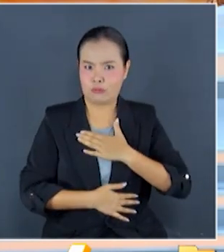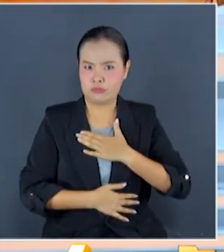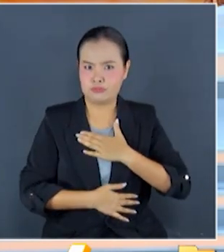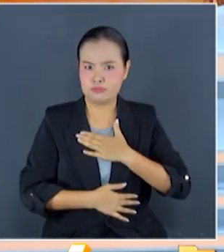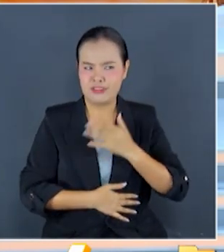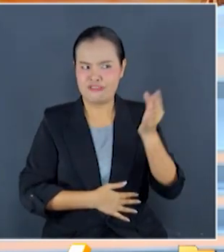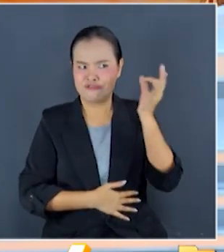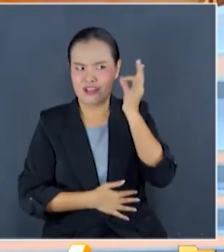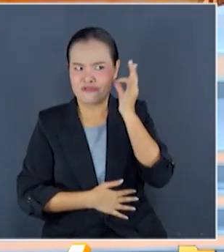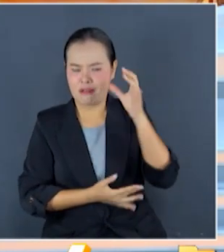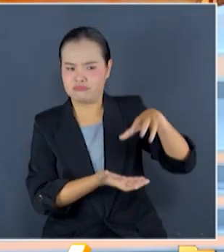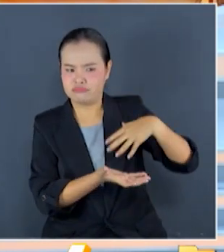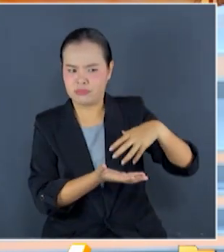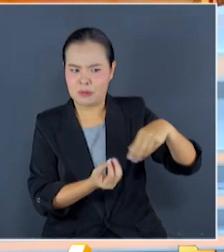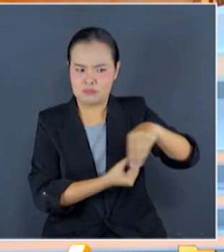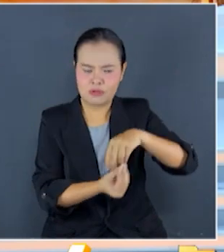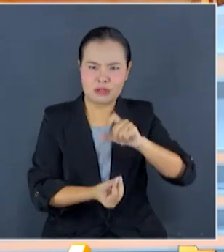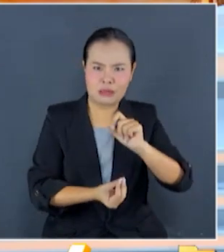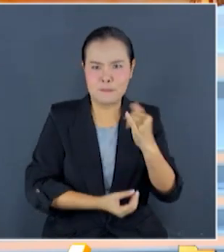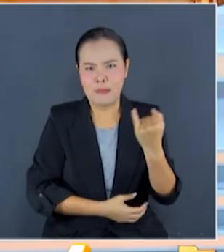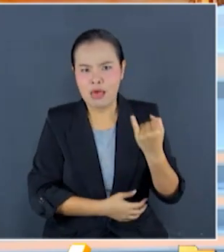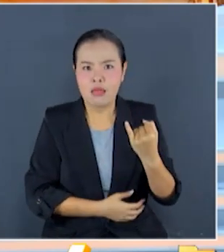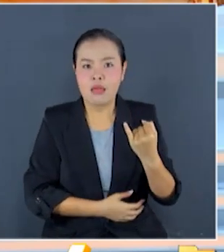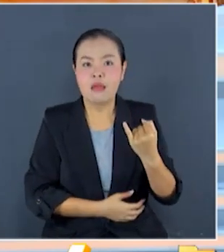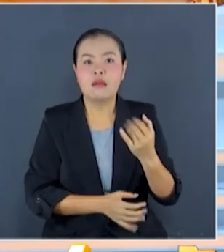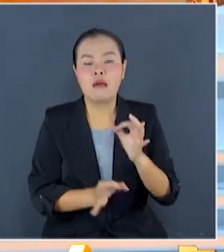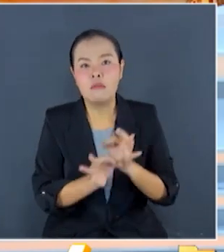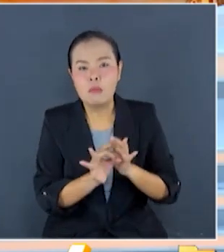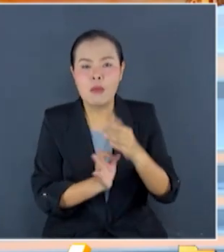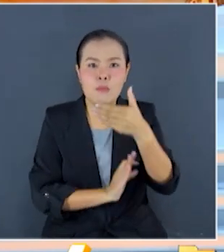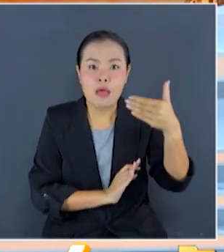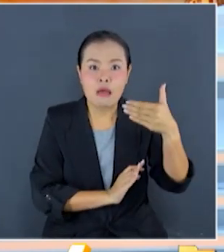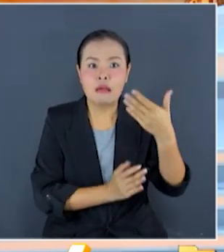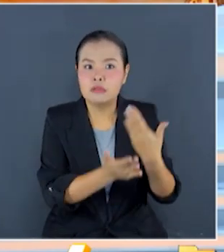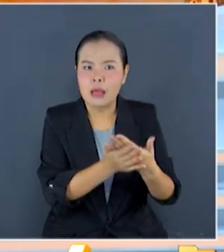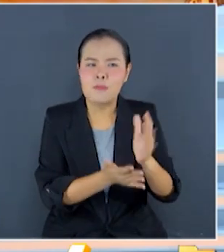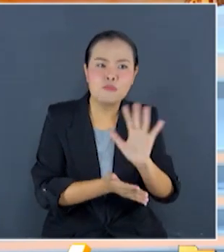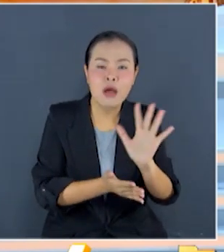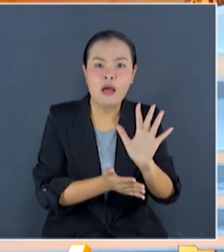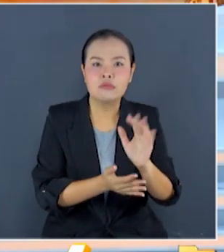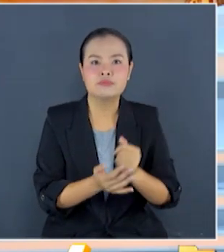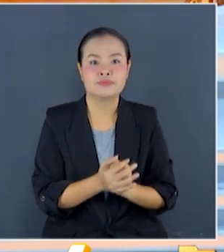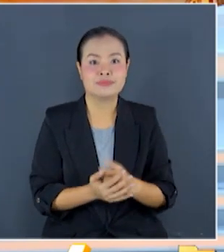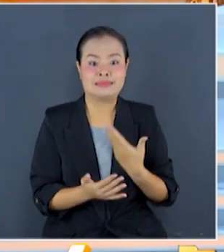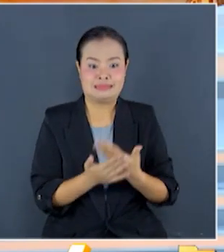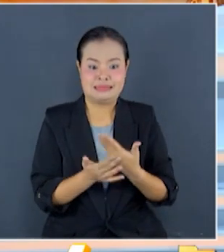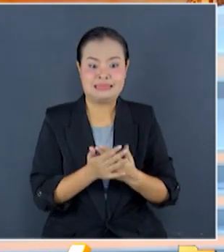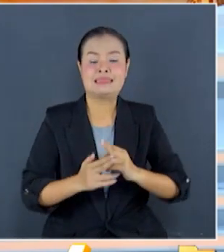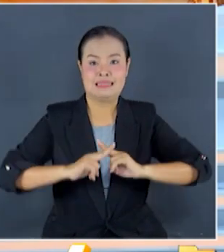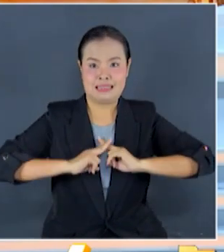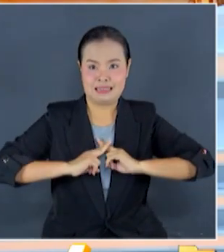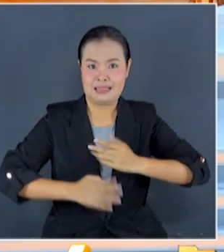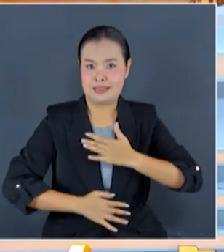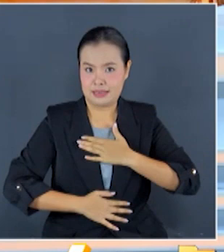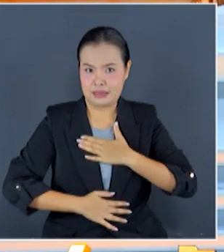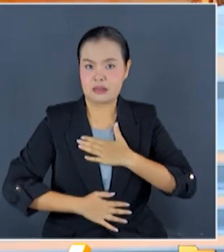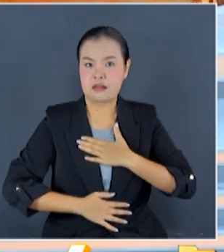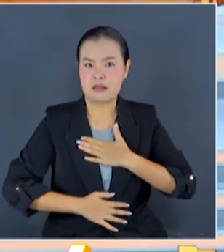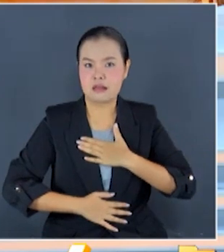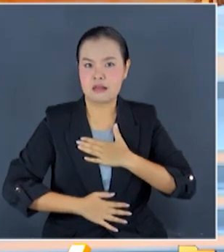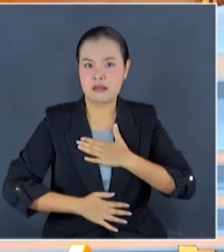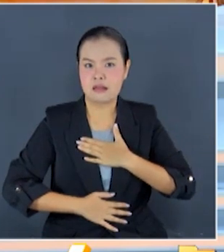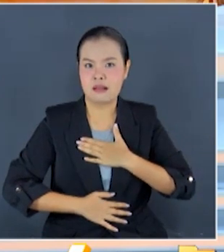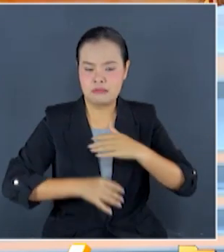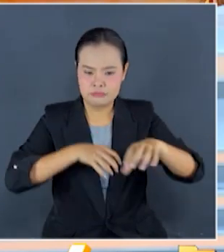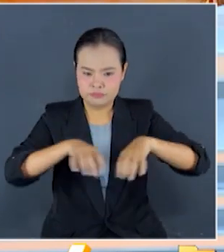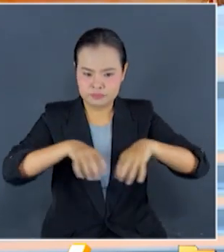ต้องฟังคนอื่นว่ารัฐบาลบอกวิกฤตป๊อปแบงค์ชาติบอกไม่วิกฤตเอาเงินในกระเป๋าเราถามเราฮะวิกฤตหรือไม่วิกฤตไม่ต้องรอเงินดิจิตอลบ